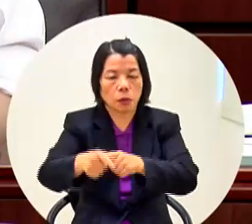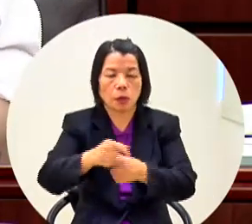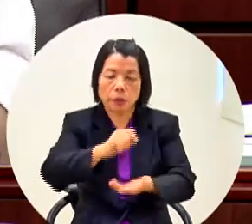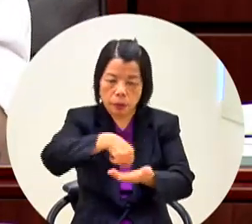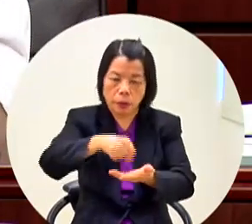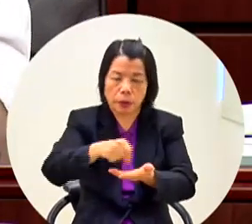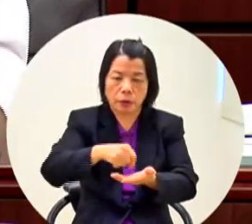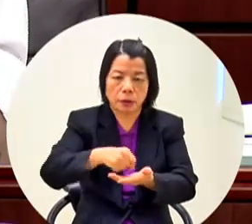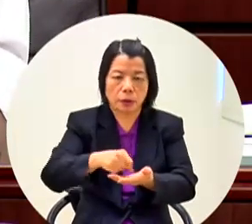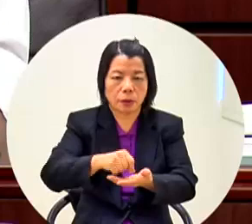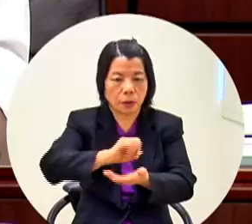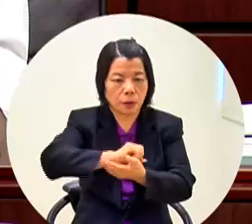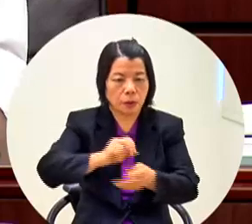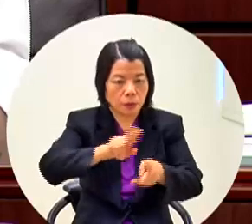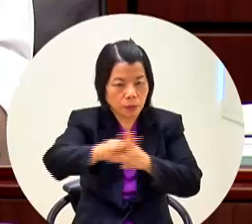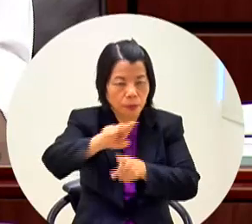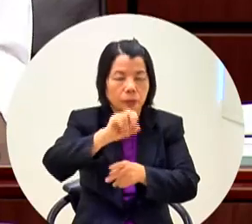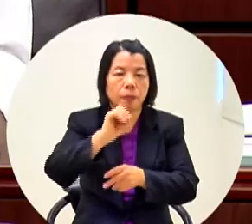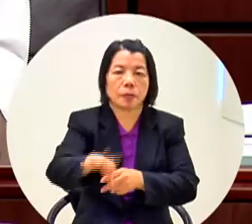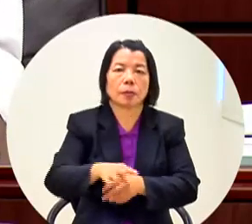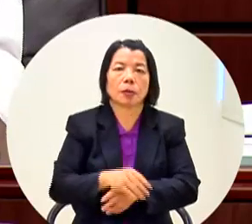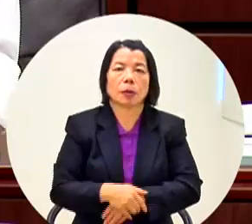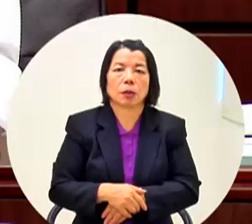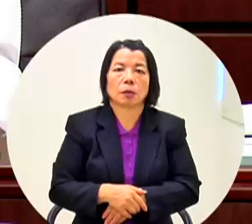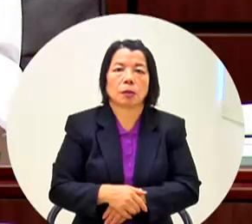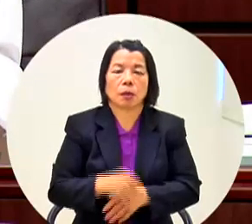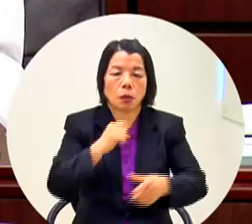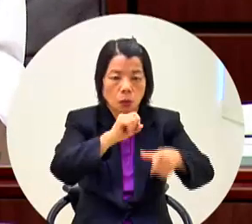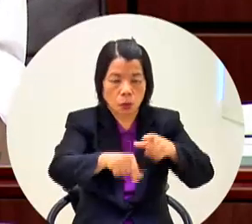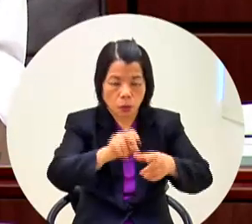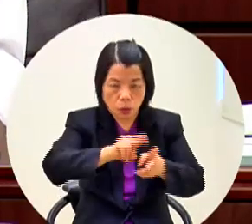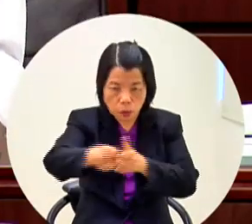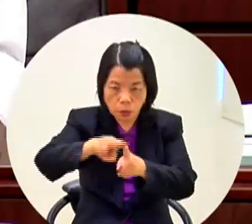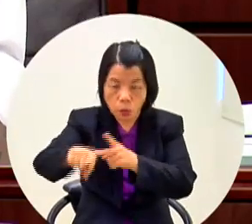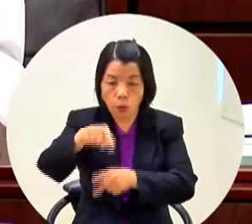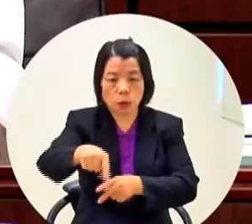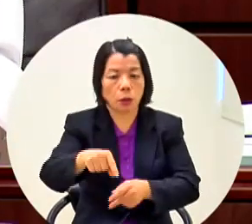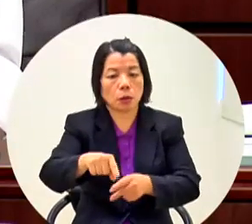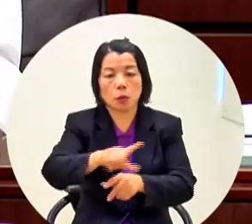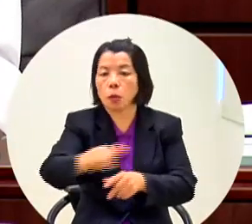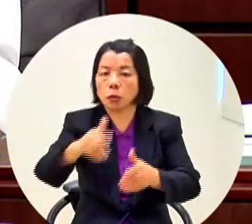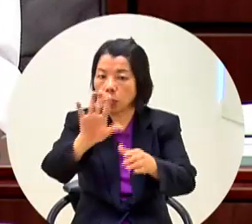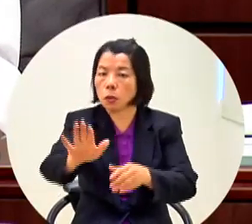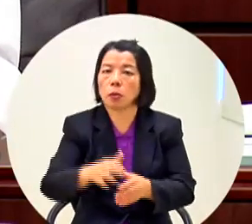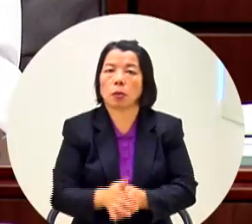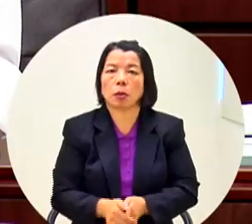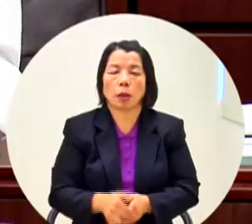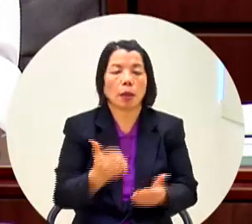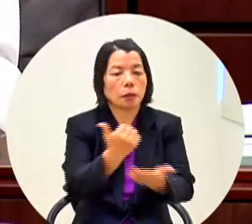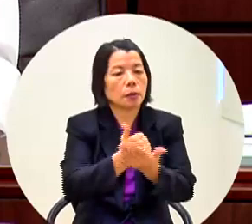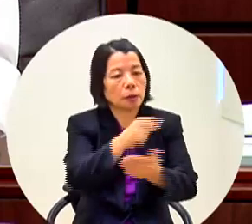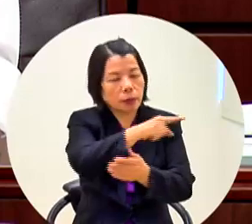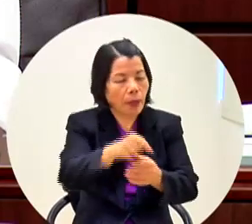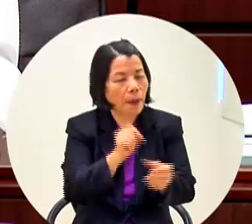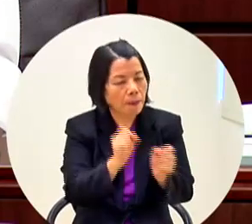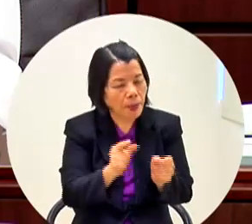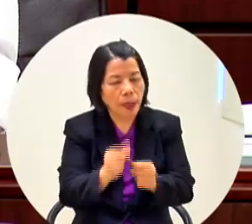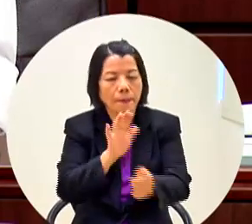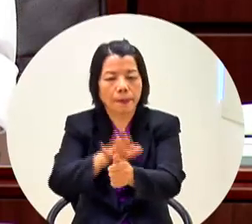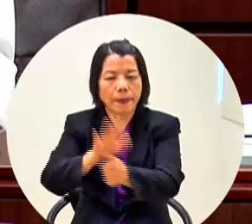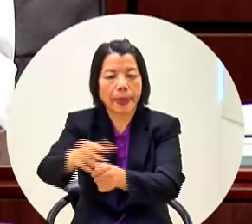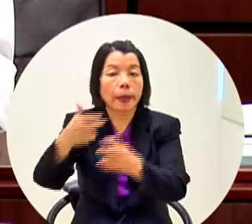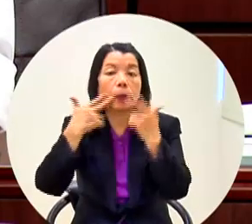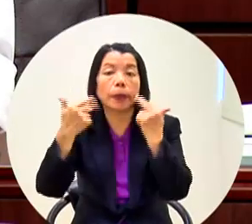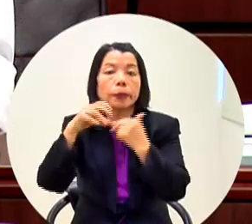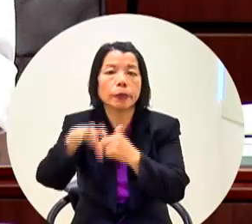他们，还有一些大厂，我们直接告诉他们我们有这些，那这个就可以帮原住民朋友除了生产之外还有一